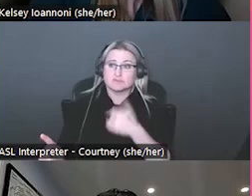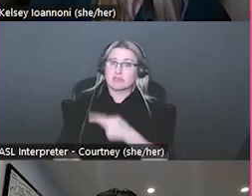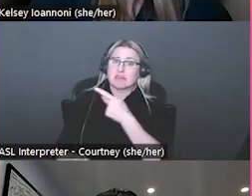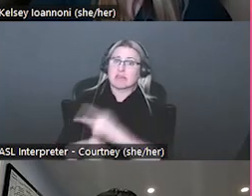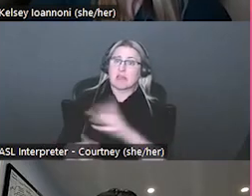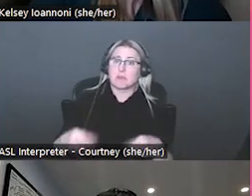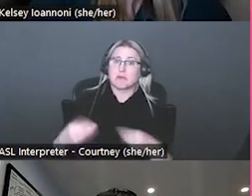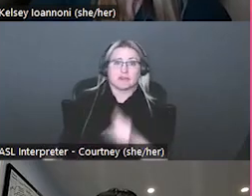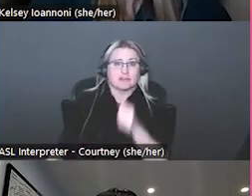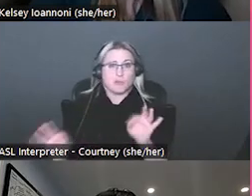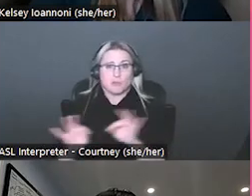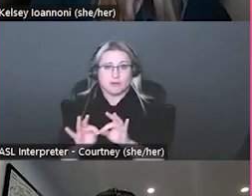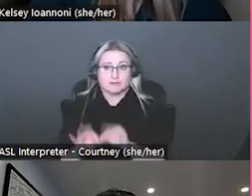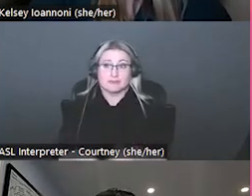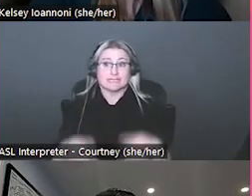la peine de s'en occuper.